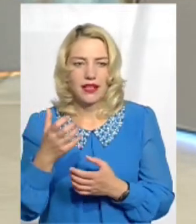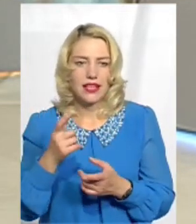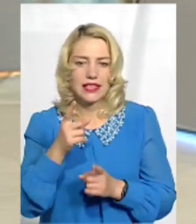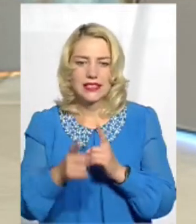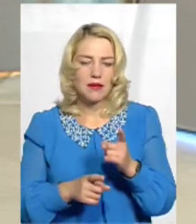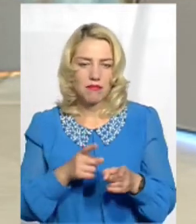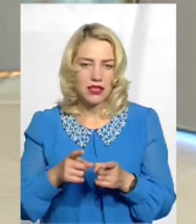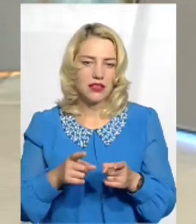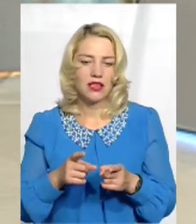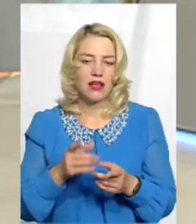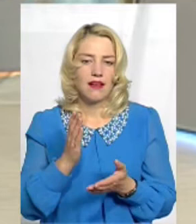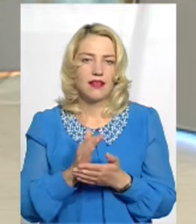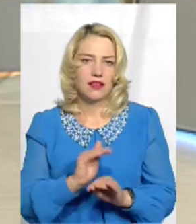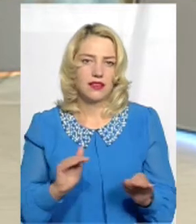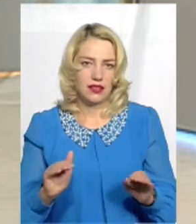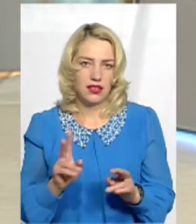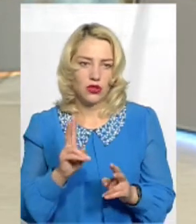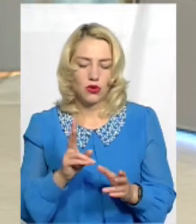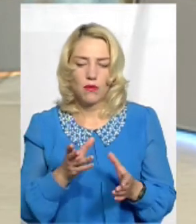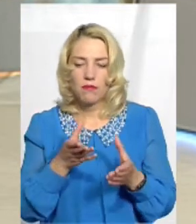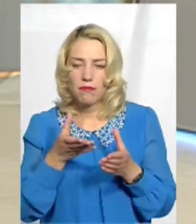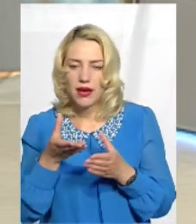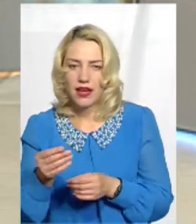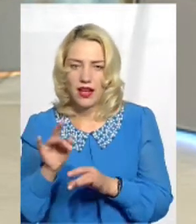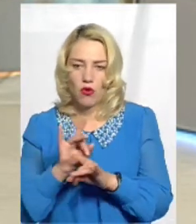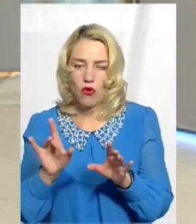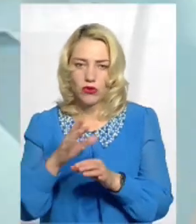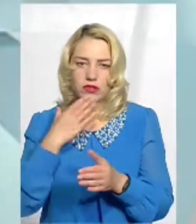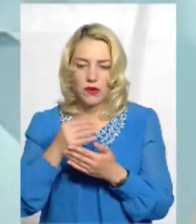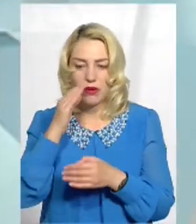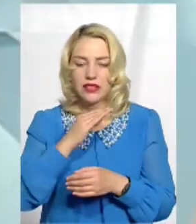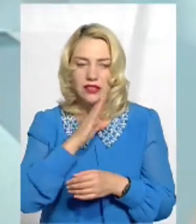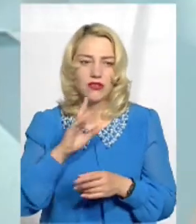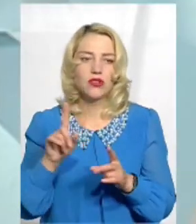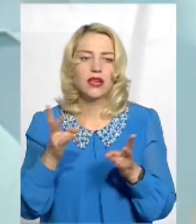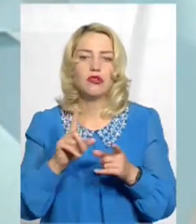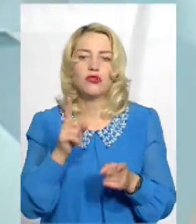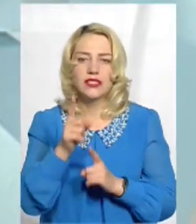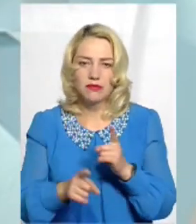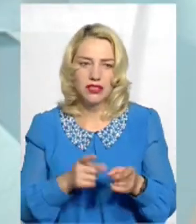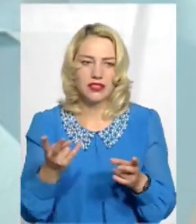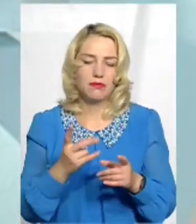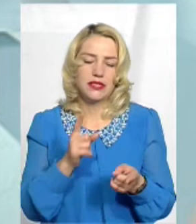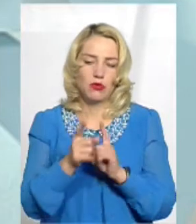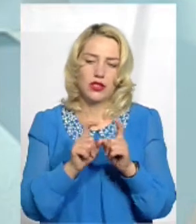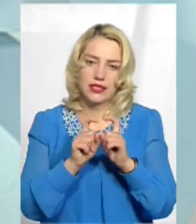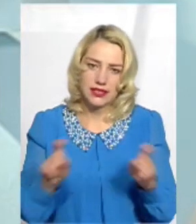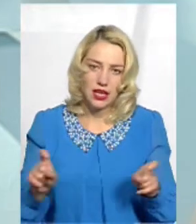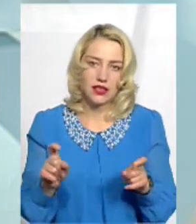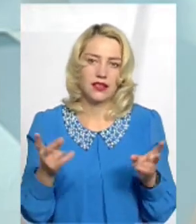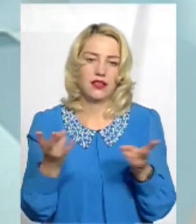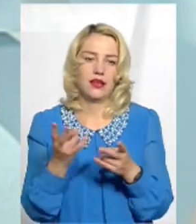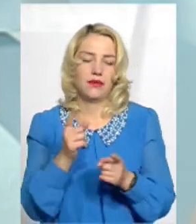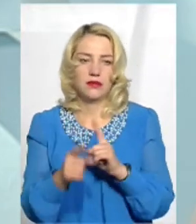діти, які дуже часто переконують своїх батьків, що треба щось змінювати. Треба змінювати заклад, треба